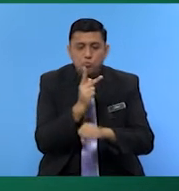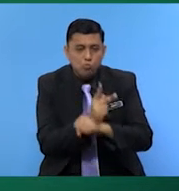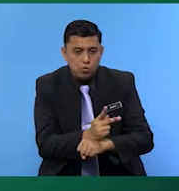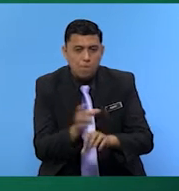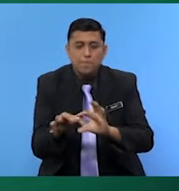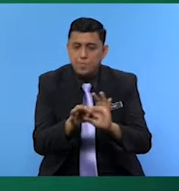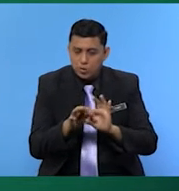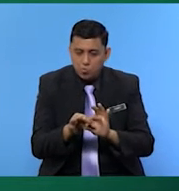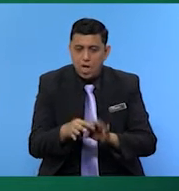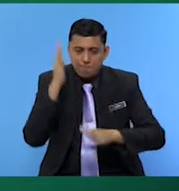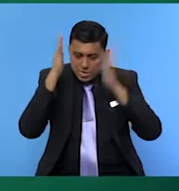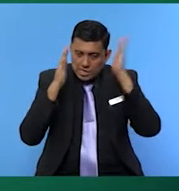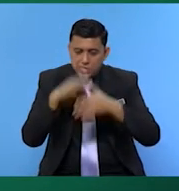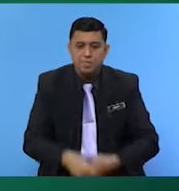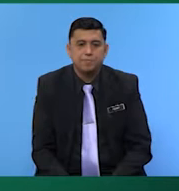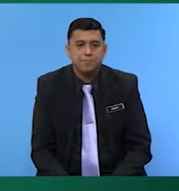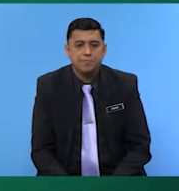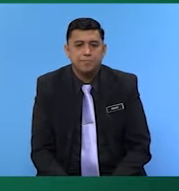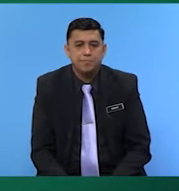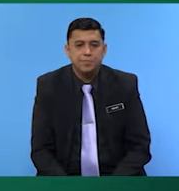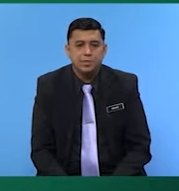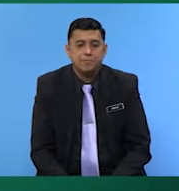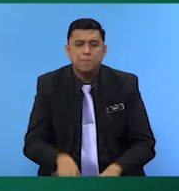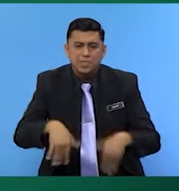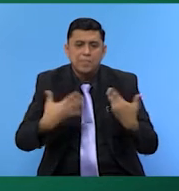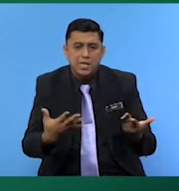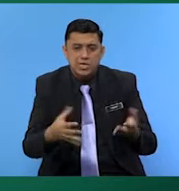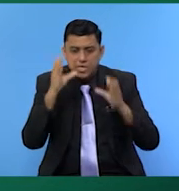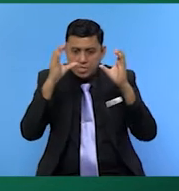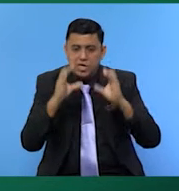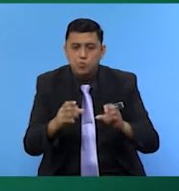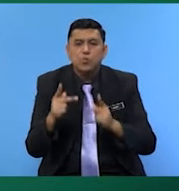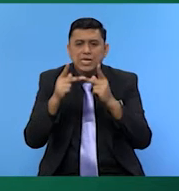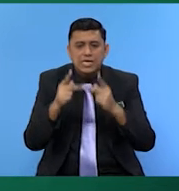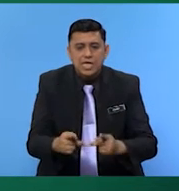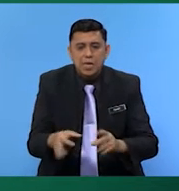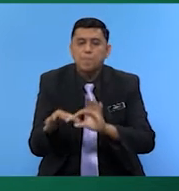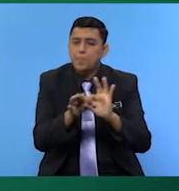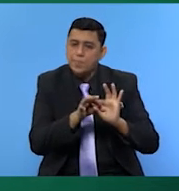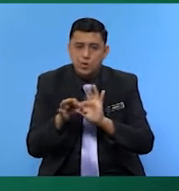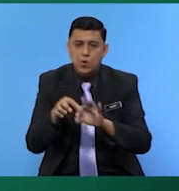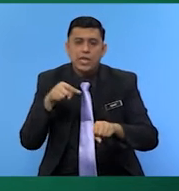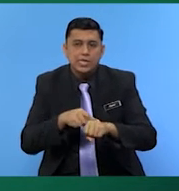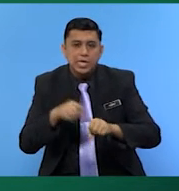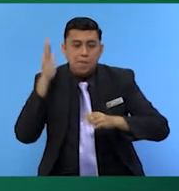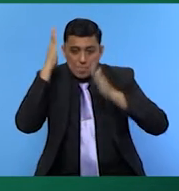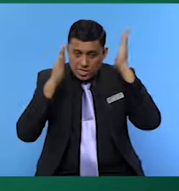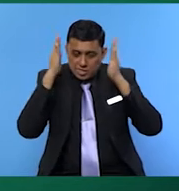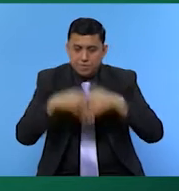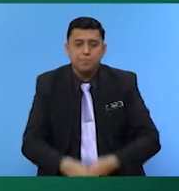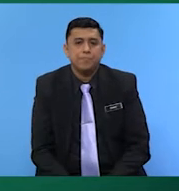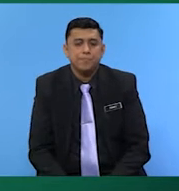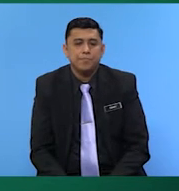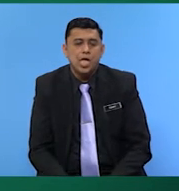berkesan perlu dijalankan untuk mengekalkan perpaduan di negara kita. Bincangkan. Soalan kedua, pihak masyarakat